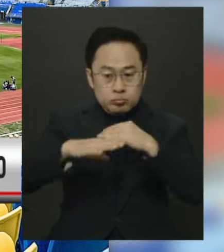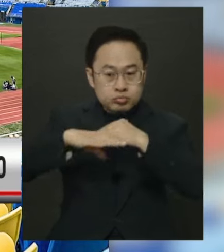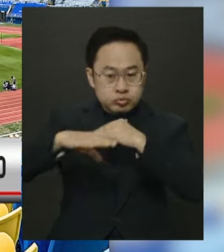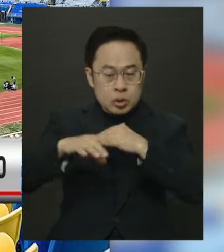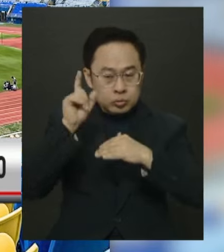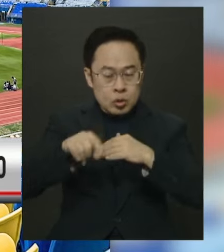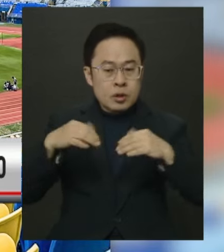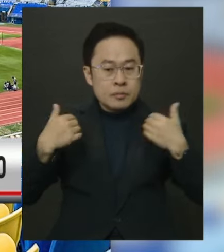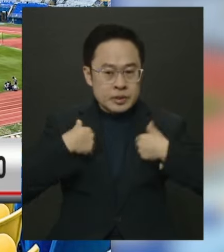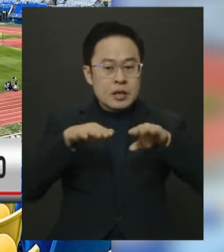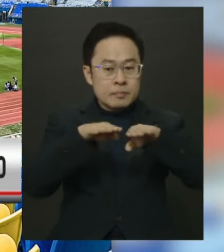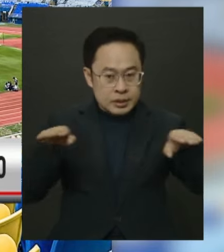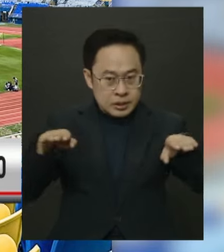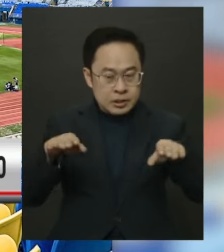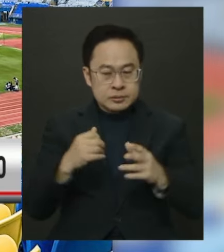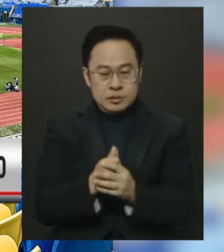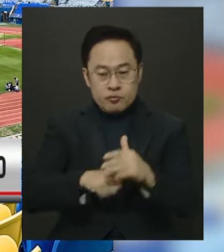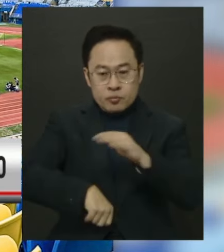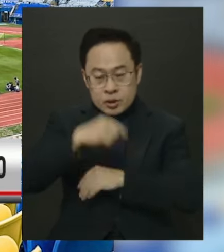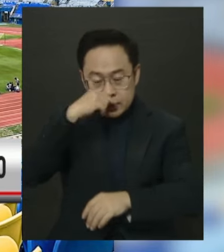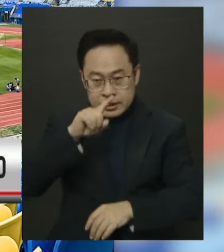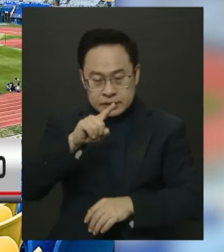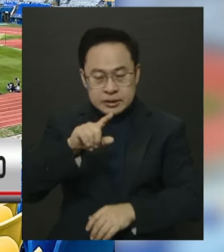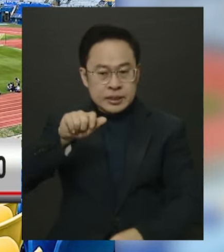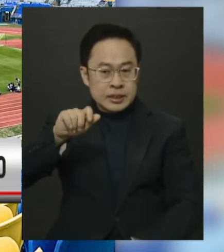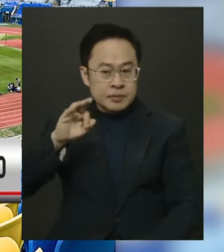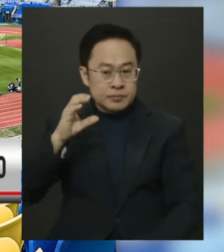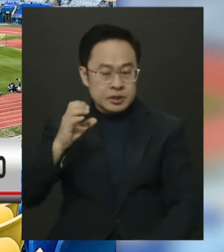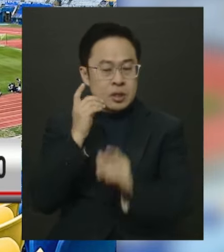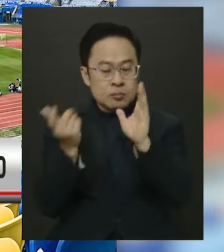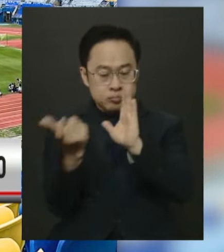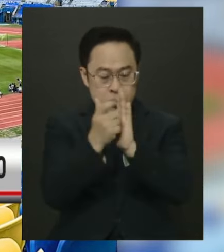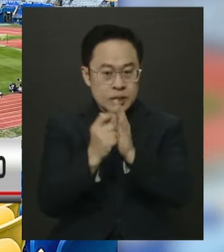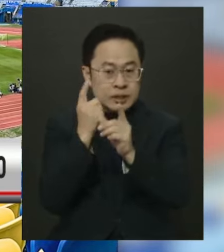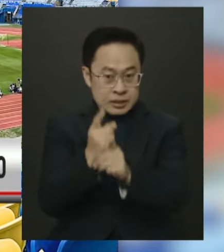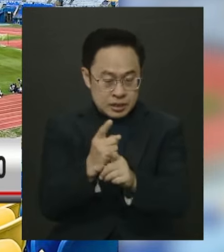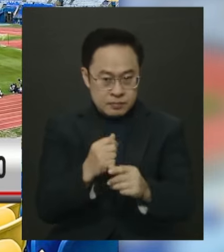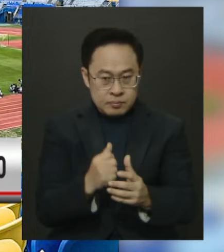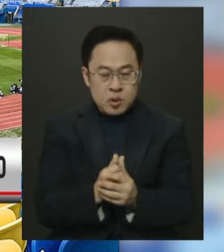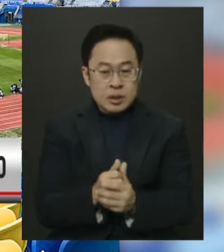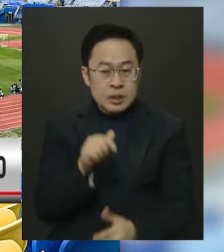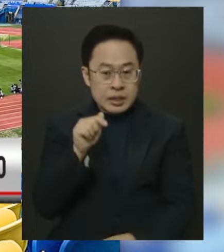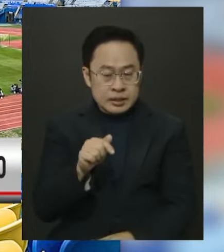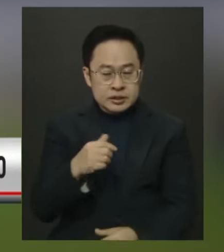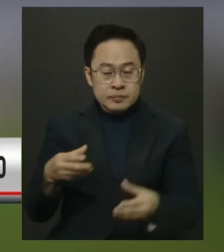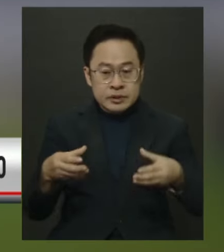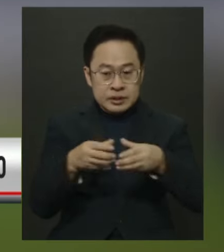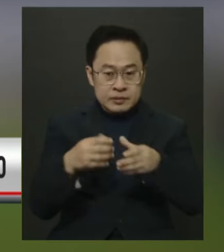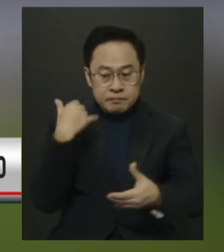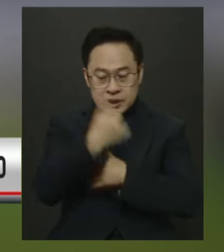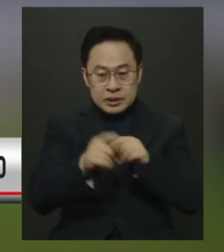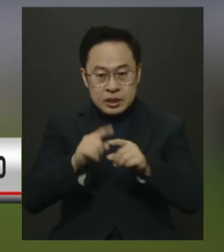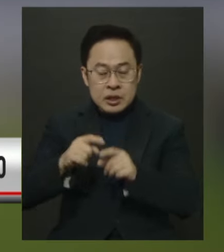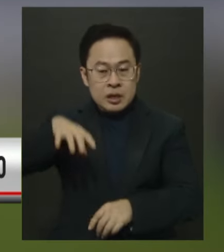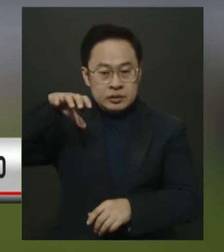ตามมาตรฐานขั้นต่ำของไทยลีกหรือ AFC เนื่องจากเป็นทัวร์นาเมนต์4ทีมจะต้องมีสนามซ้อมอย่